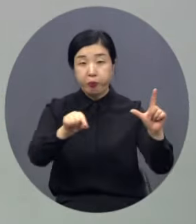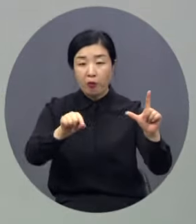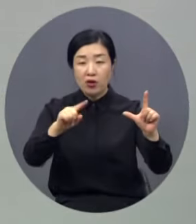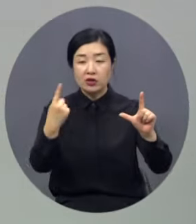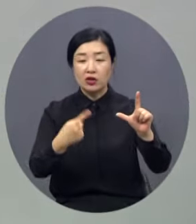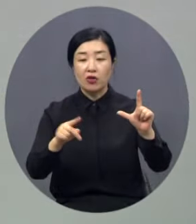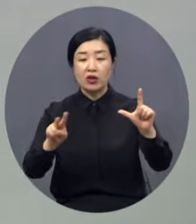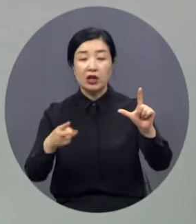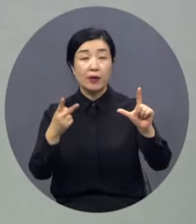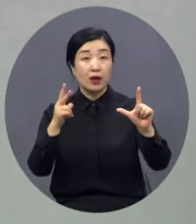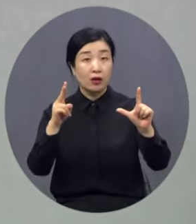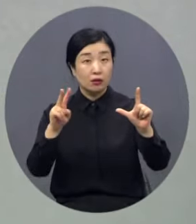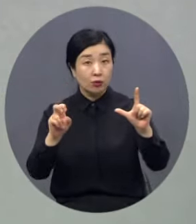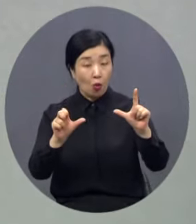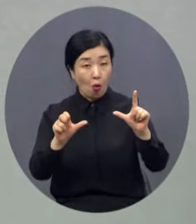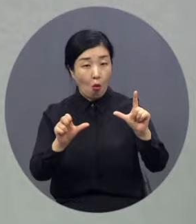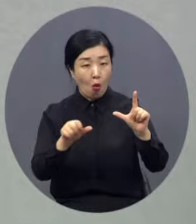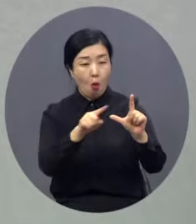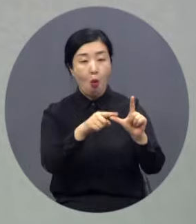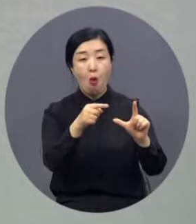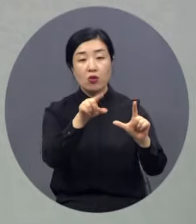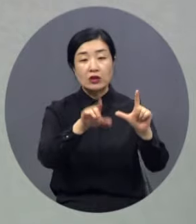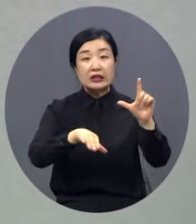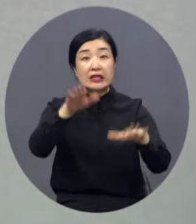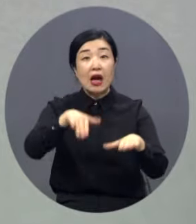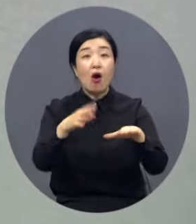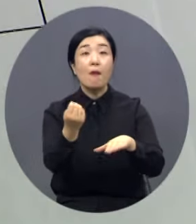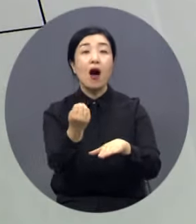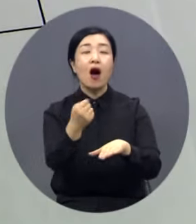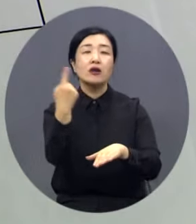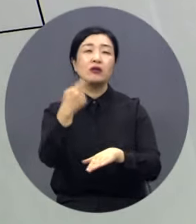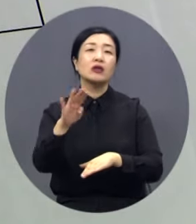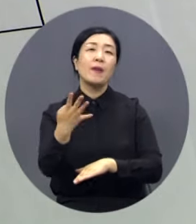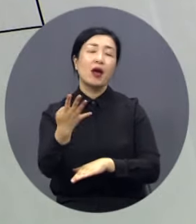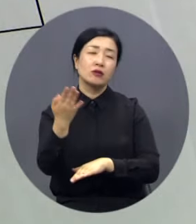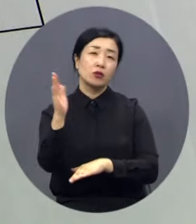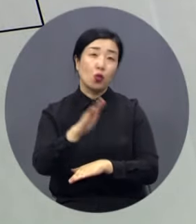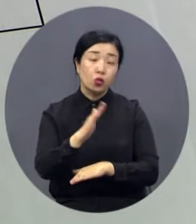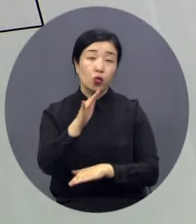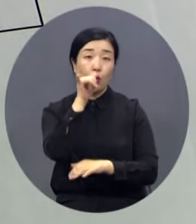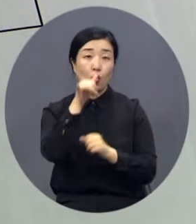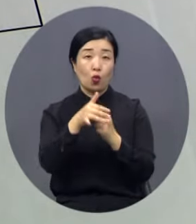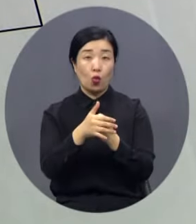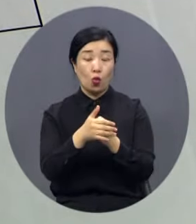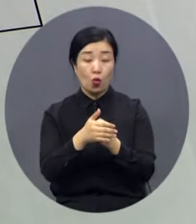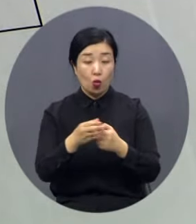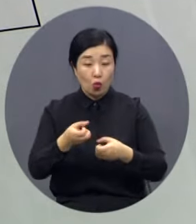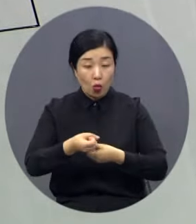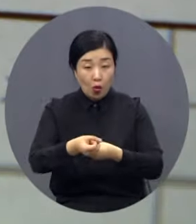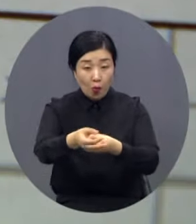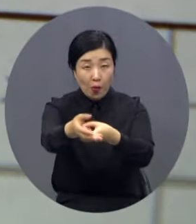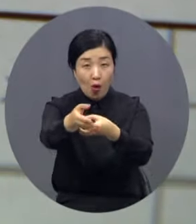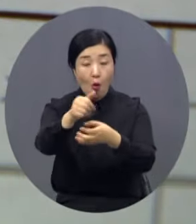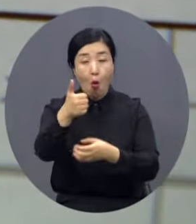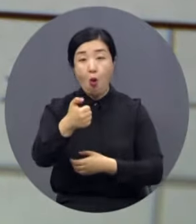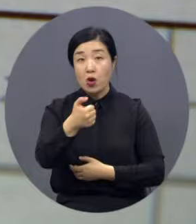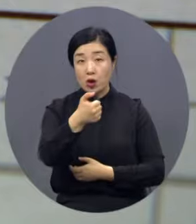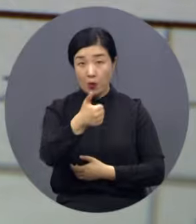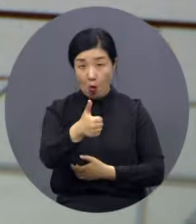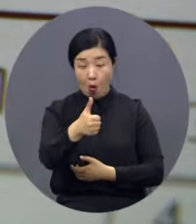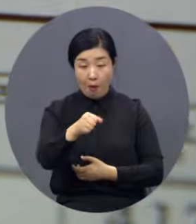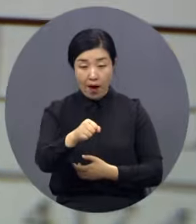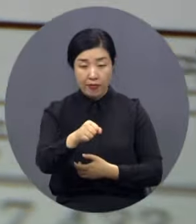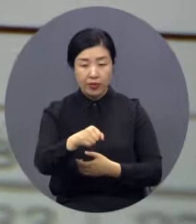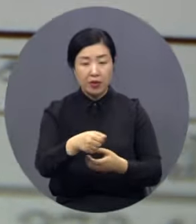원으로 무려 1400억 원이나 줄었습니다 사업 면적도 55만 미에서